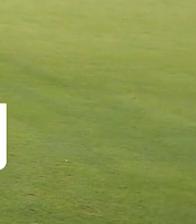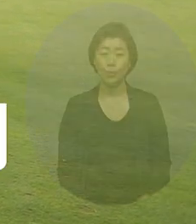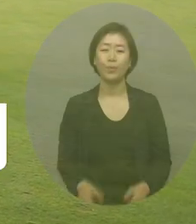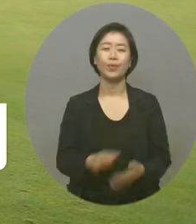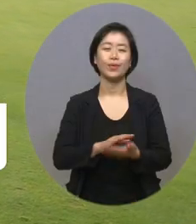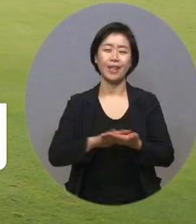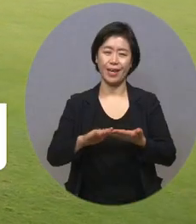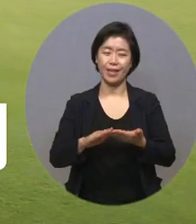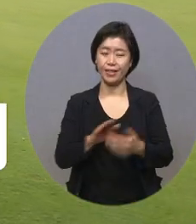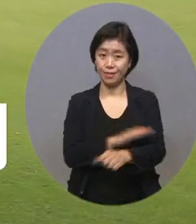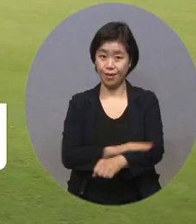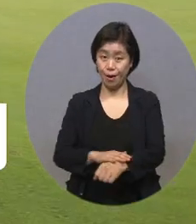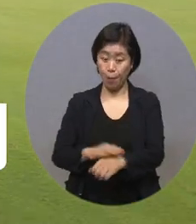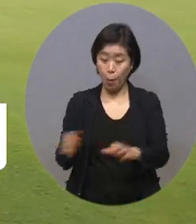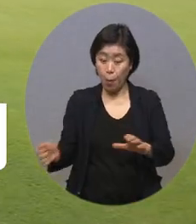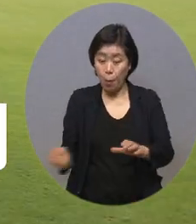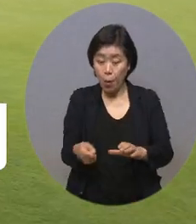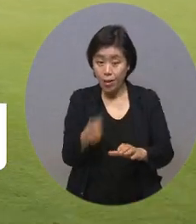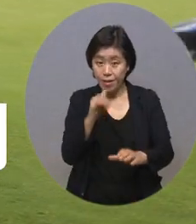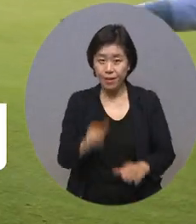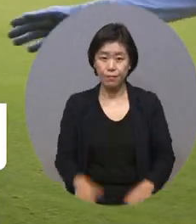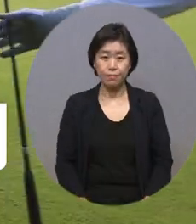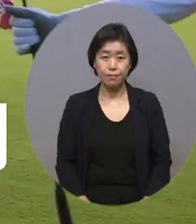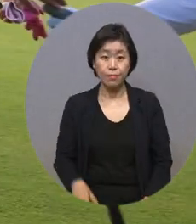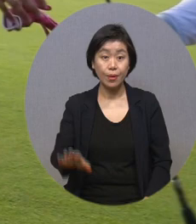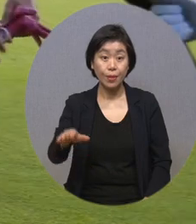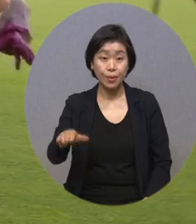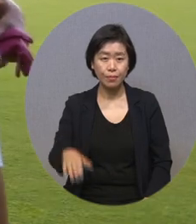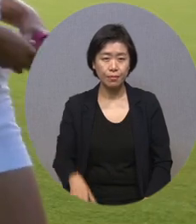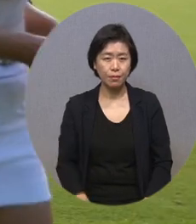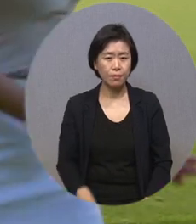나이스! 우와! 오빠!